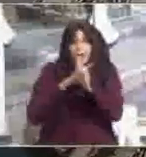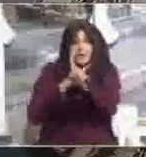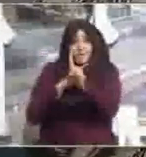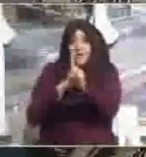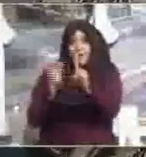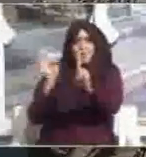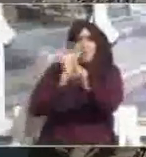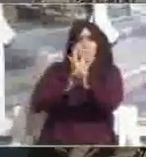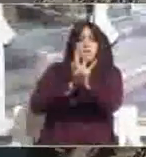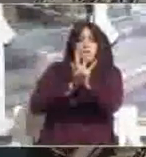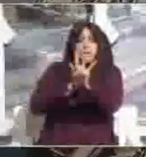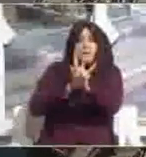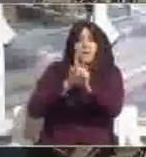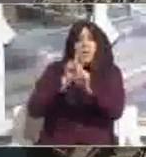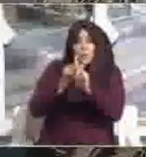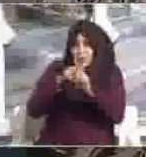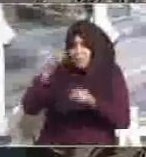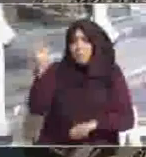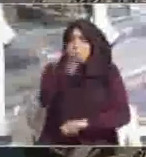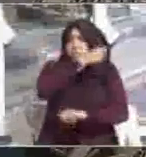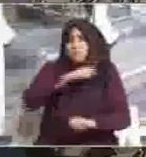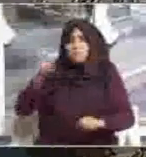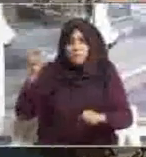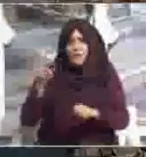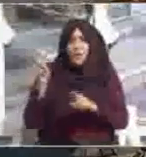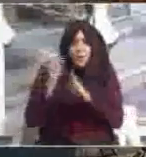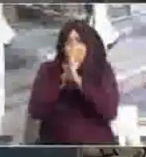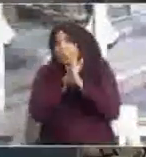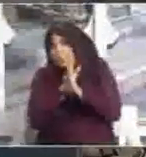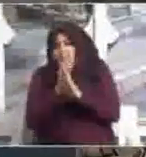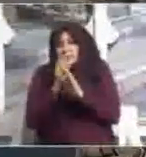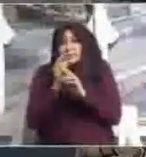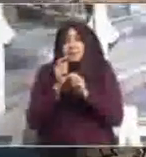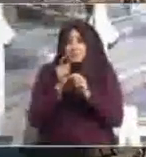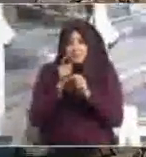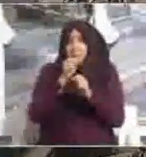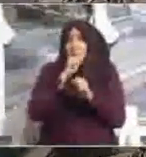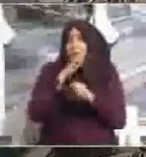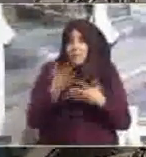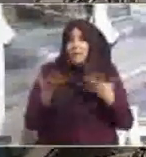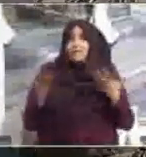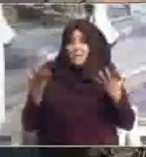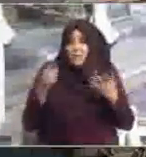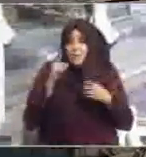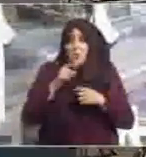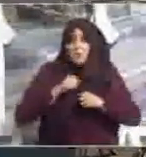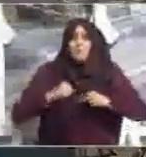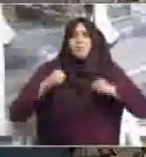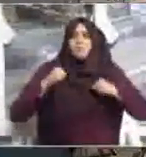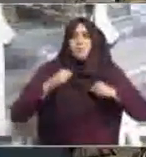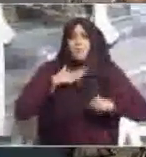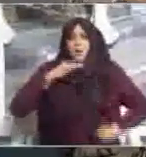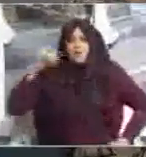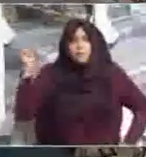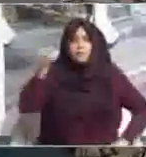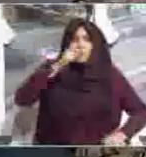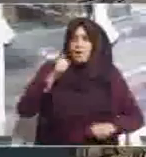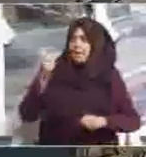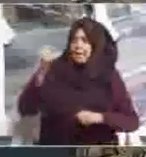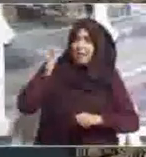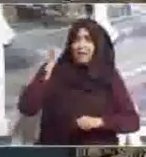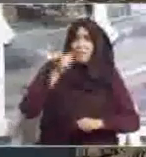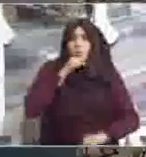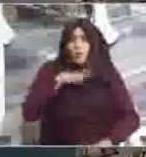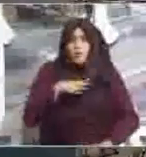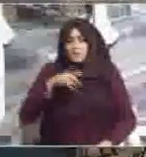موت خلاص موت ولا مبقاش يا تحيا يا تموت. فإذا تجده هو النبي صلى الله عليه وسلم من السيف يالله وهما وراءه. أنا يعني